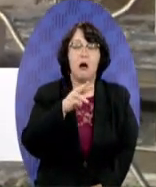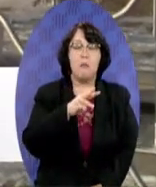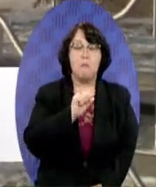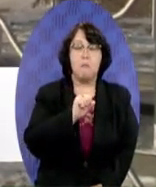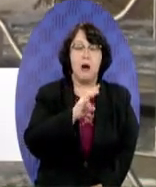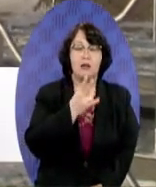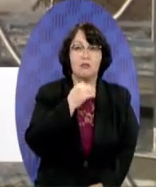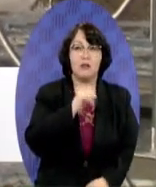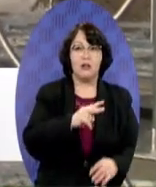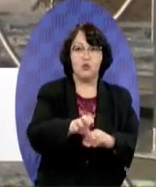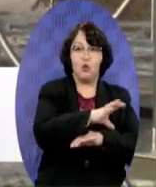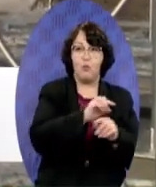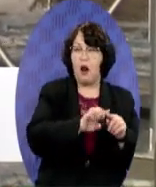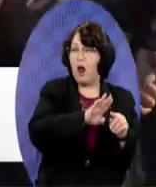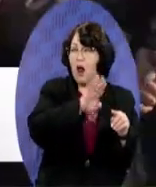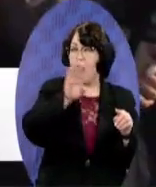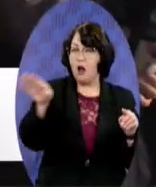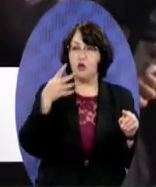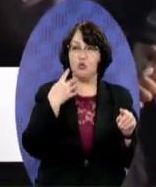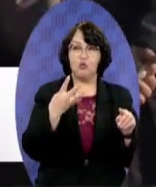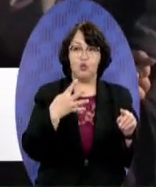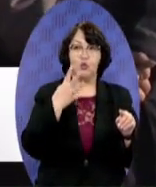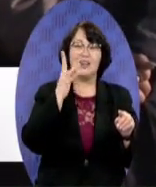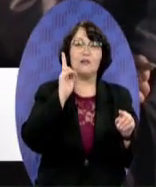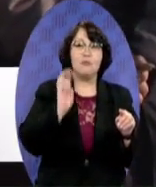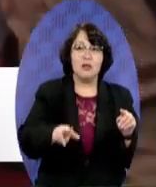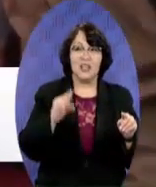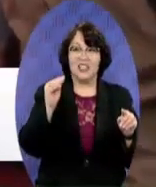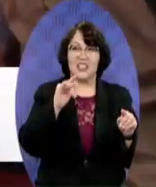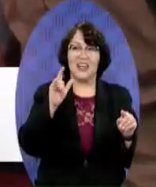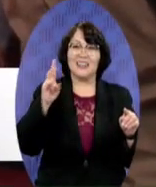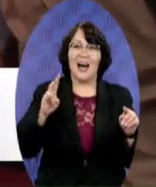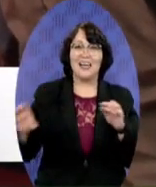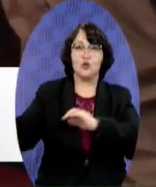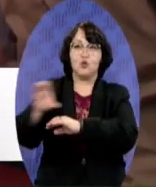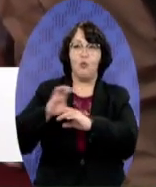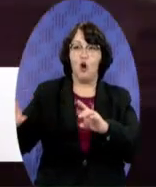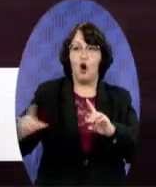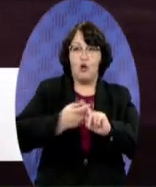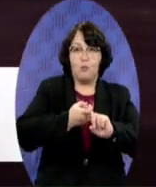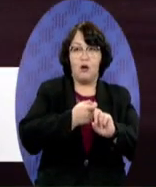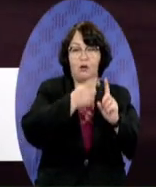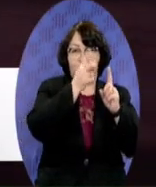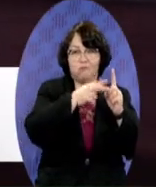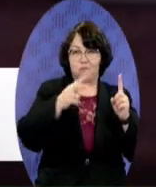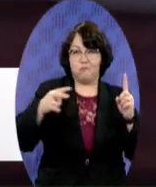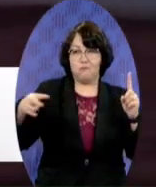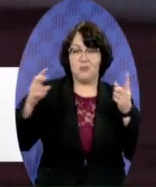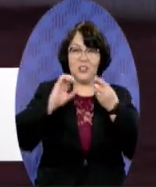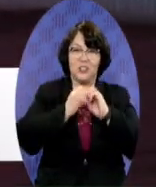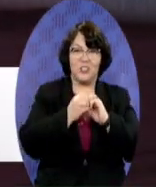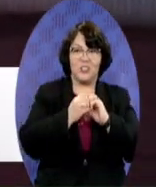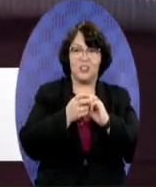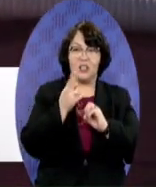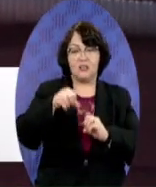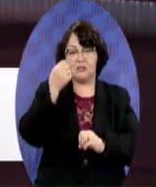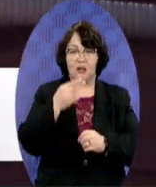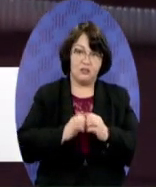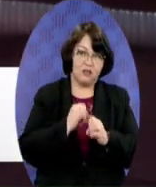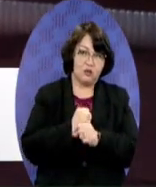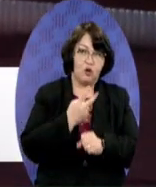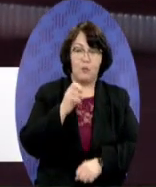чиглэлд 44 км зайд шинээр цахилгаан дамжуулах шугам тавих, за дэд станц барих ажлыг 2019